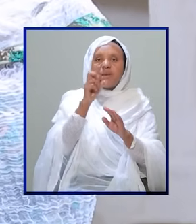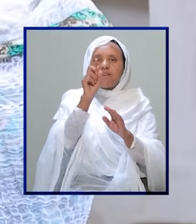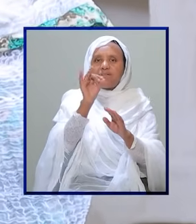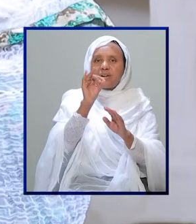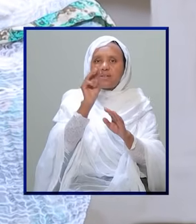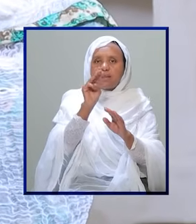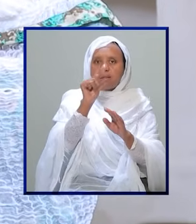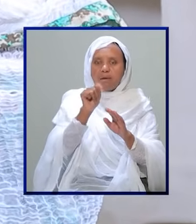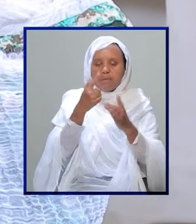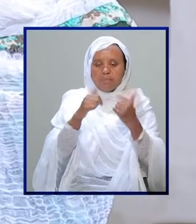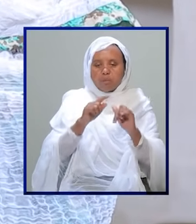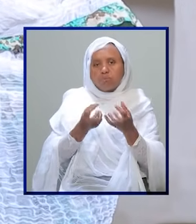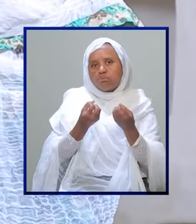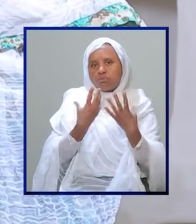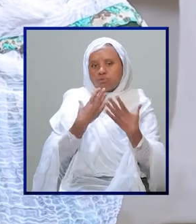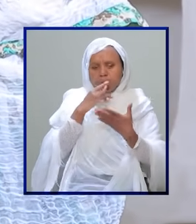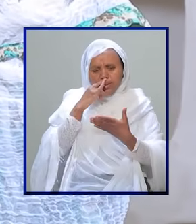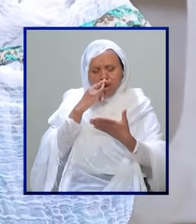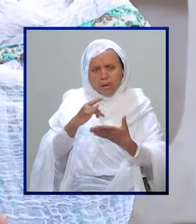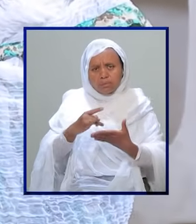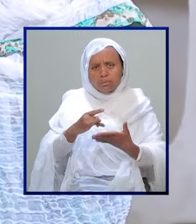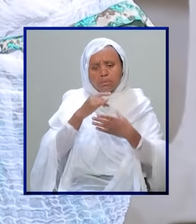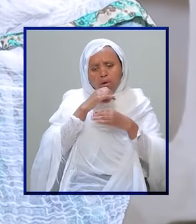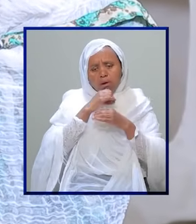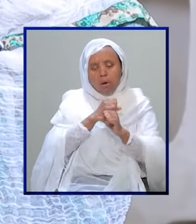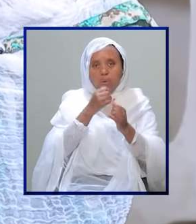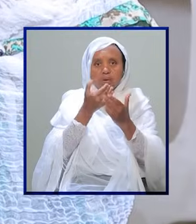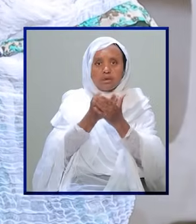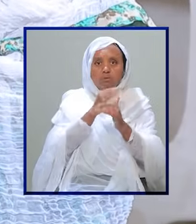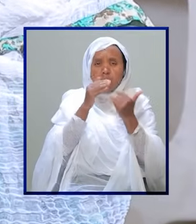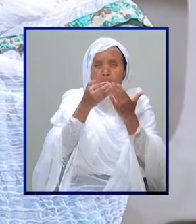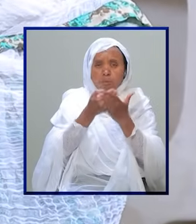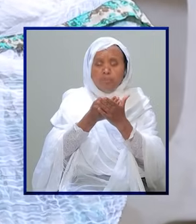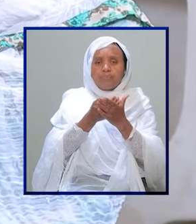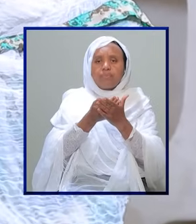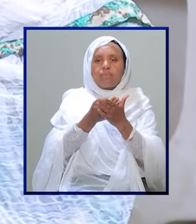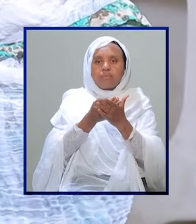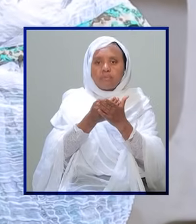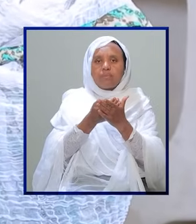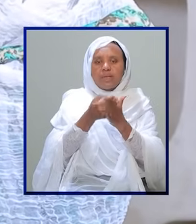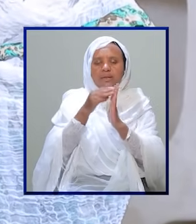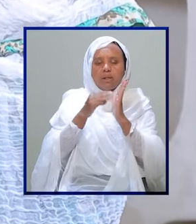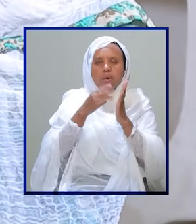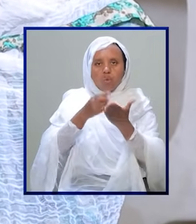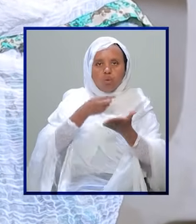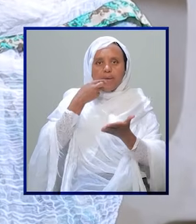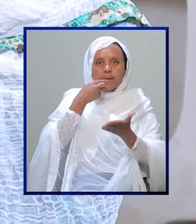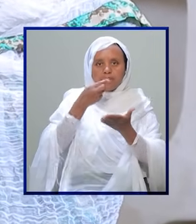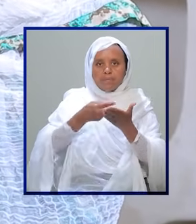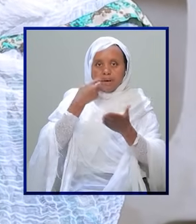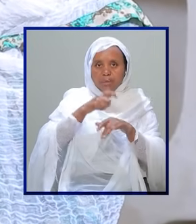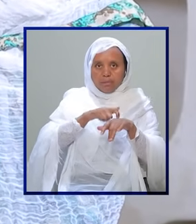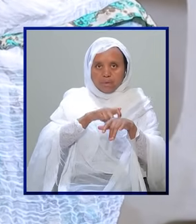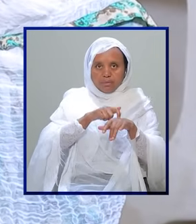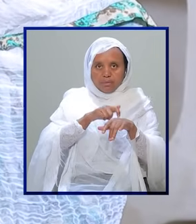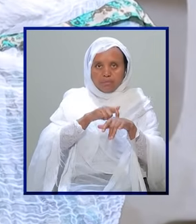ስለሆነ መምህር፣ ብዙዎች እንግዲህ ከህፃን እስከ አረጋውያን ድረስ ሁሉም ስለ ስርዓተ ቁርባንን